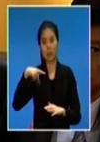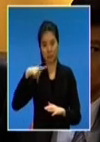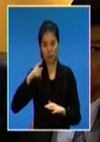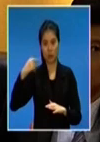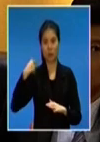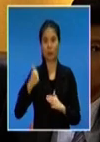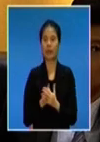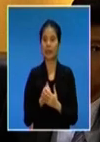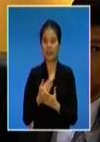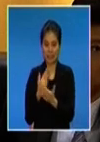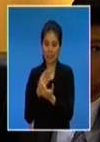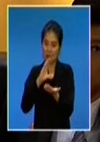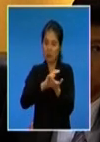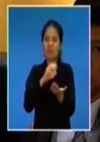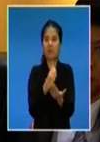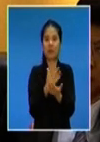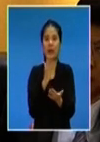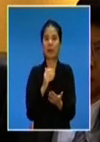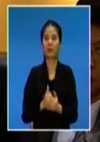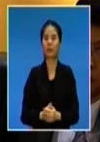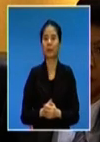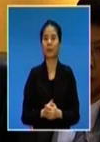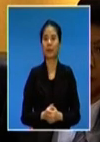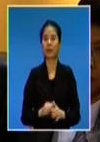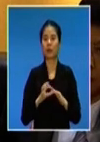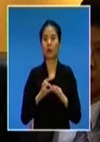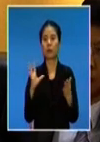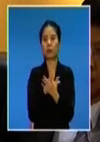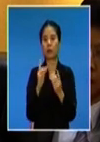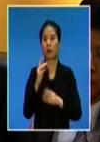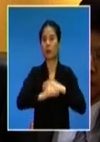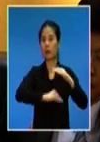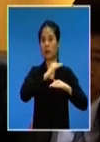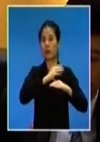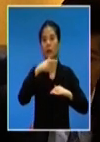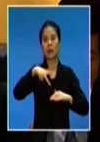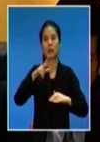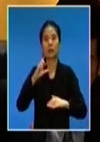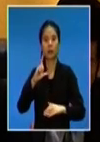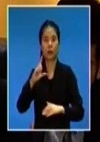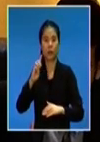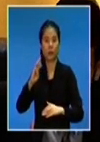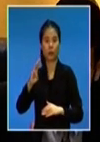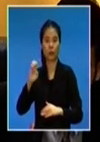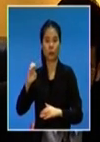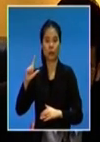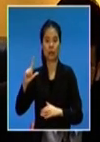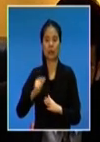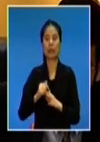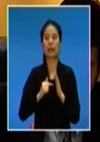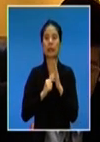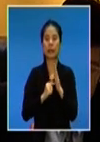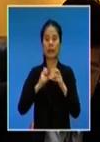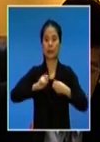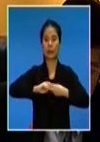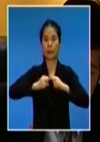ครับประเด็นเรื่องพัฒนาสังคมก็อาจารย์สวินวดีก็ได้นำเสนอไปแล้วนะครับว่าเรื่องพัฒนาสังคมเรื่อง